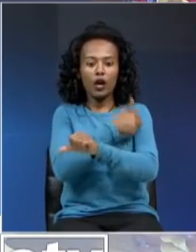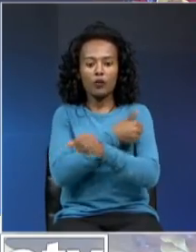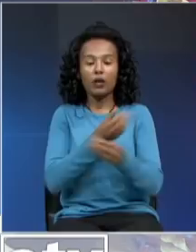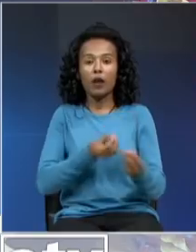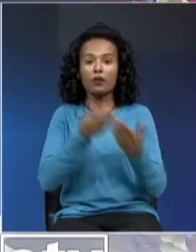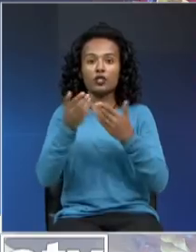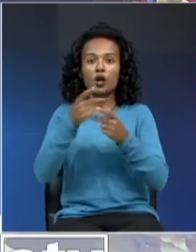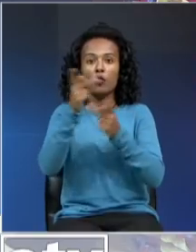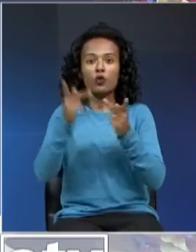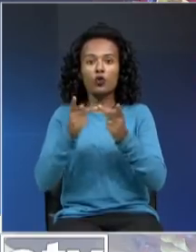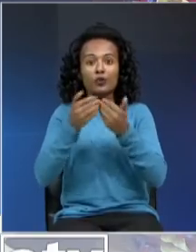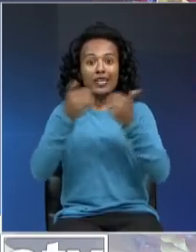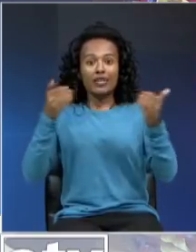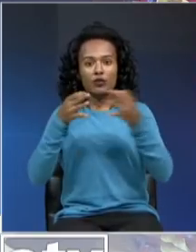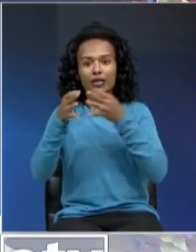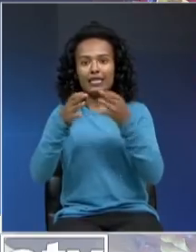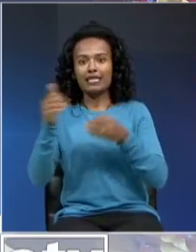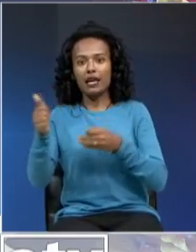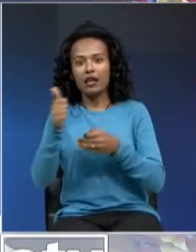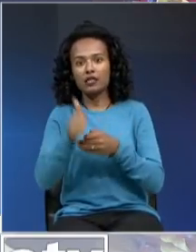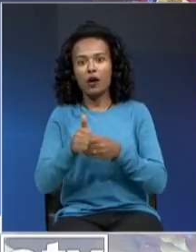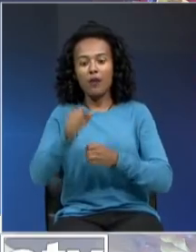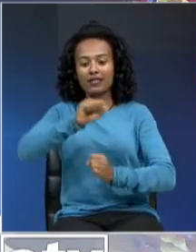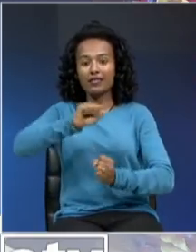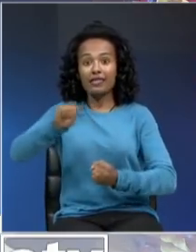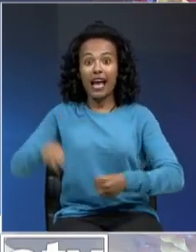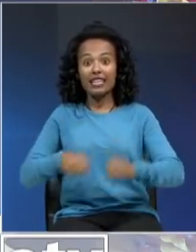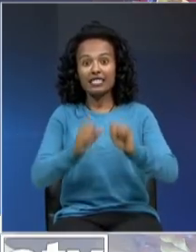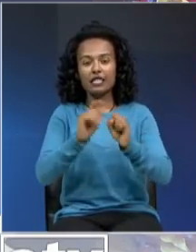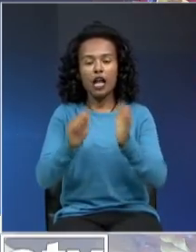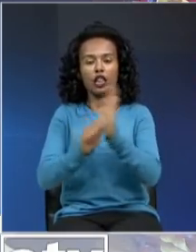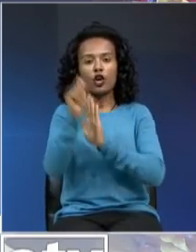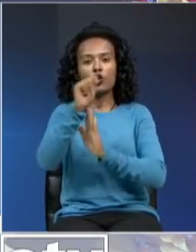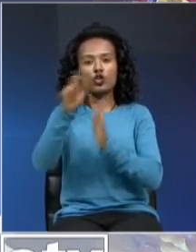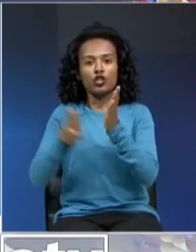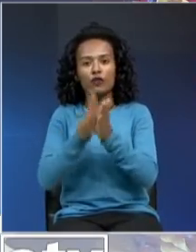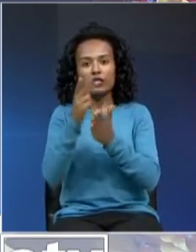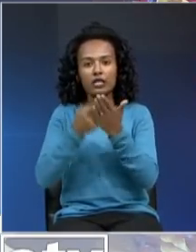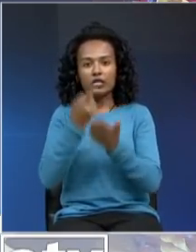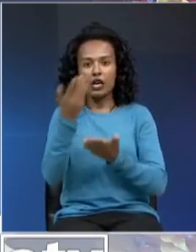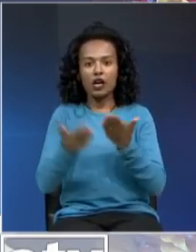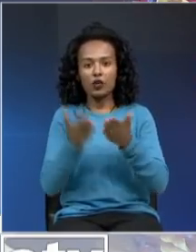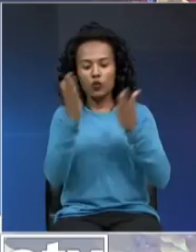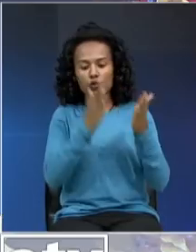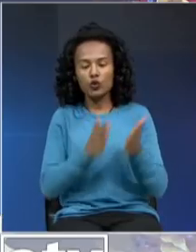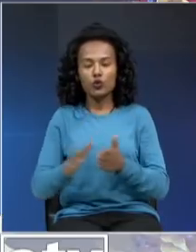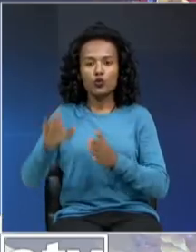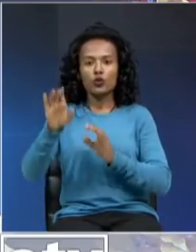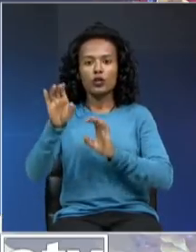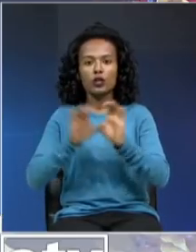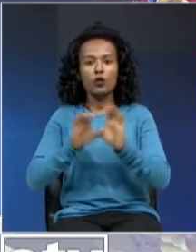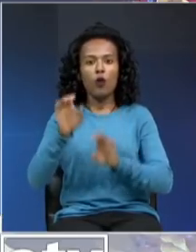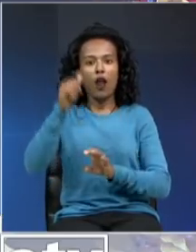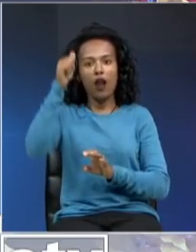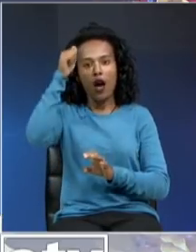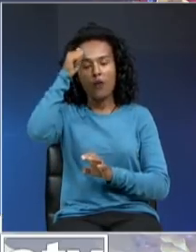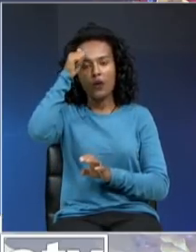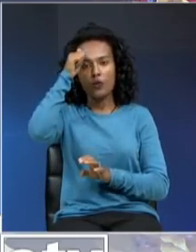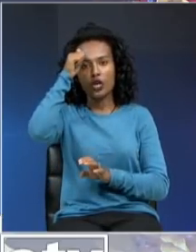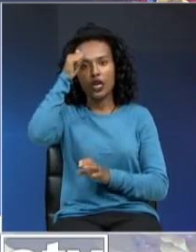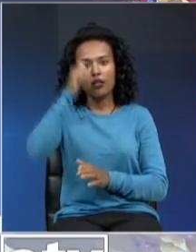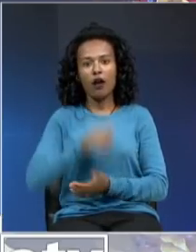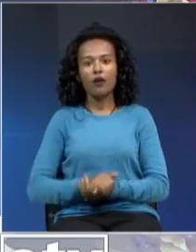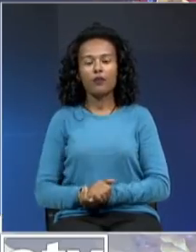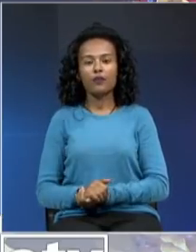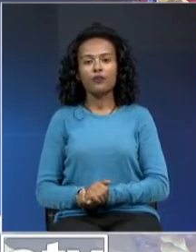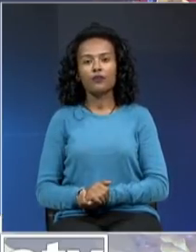ቦታዎች መለየቱ ተገለጸ። የአዲስ አበባ ሳይንስና ቴክኖሎጂ ዩኒቨርሲቲም ለዚሁ አገልግሎት ዝግጁ ተደርጓል። አቤል ሙሉጌታ